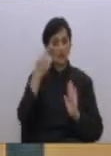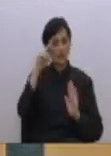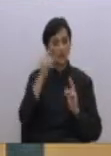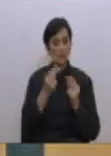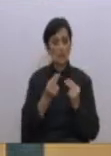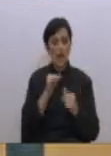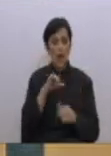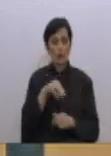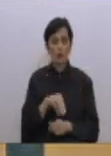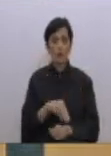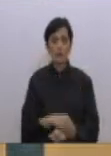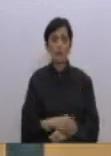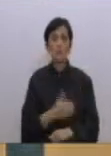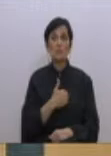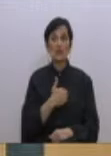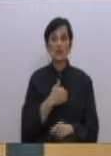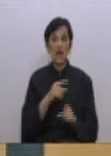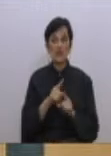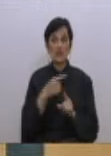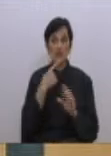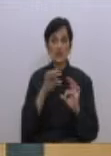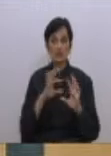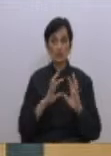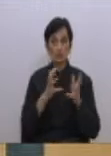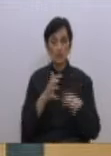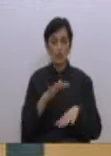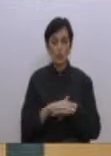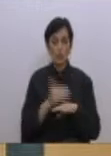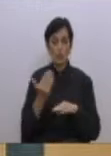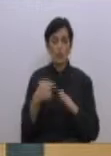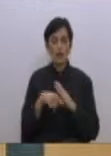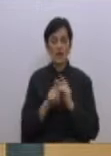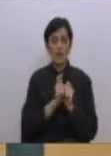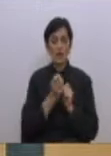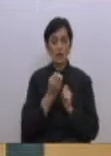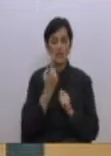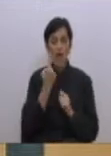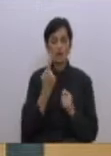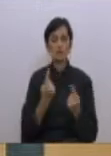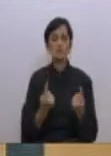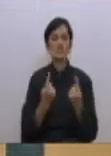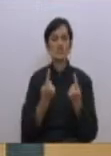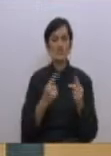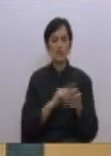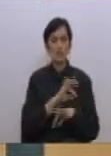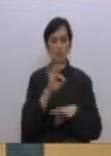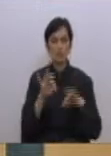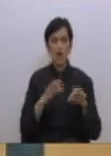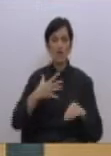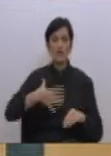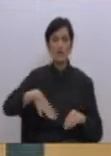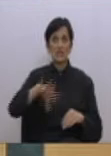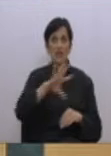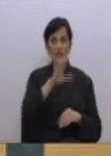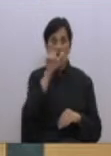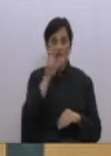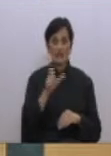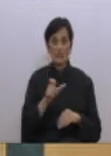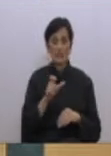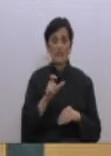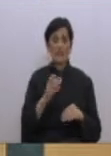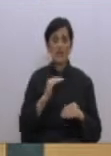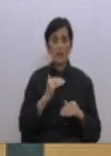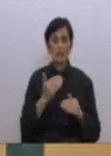ფინანსური აუდიტი. Მინდა ასევე აღნიშნო მსოფლიო ბანკის მიერ დაფინანსებული კიდევ ერთი მილი პროექტი, საქართველოს ადამიანური